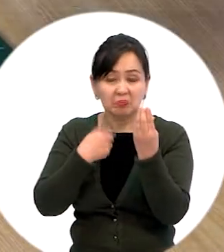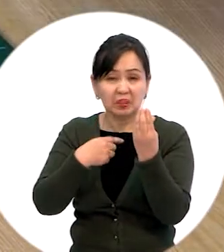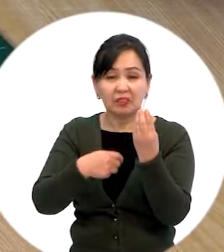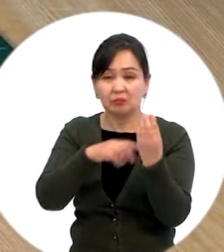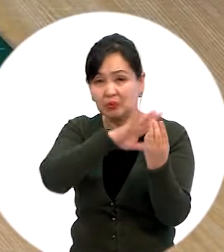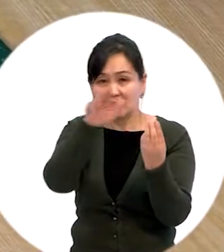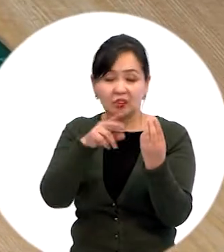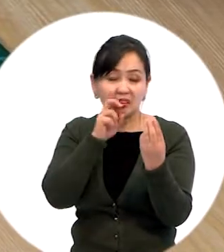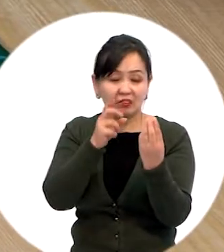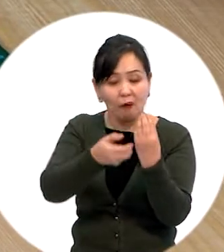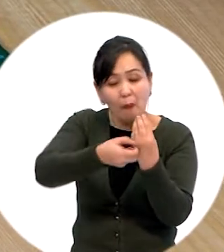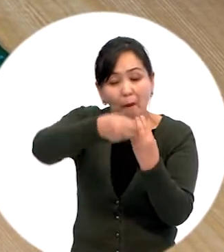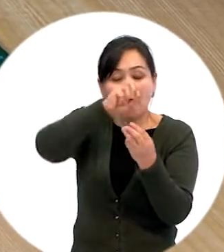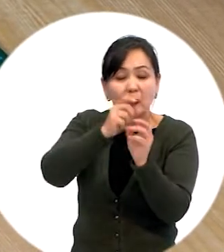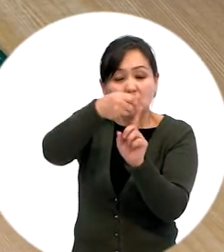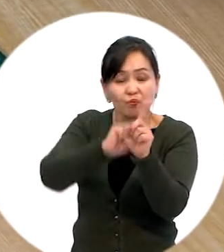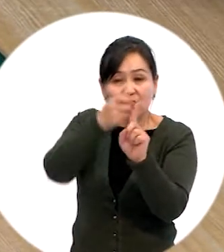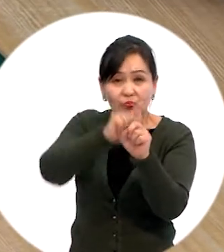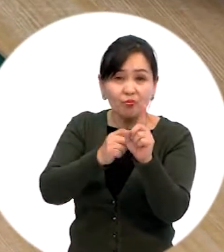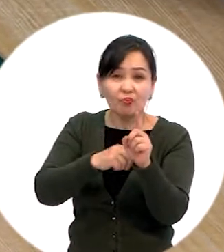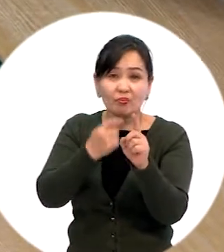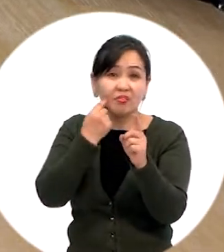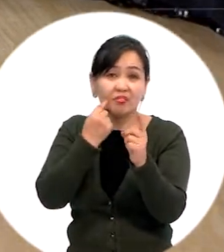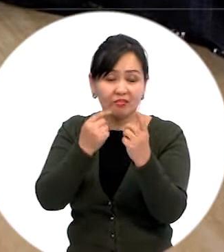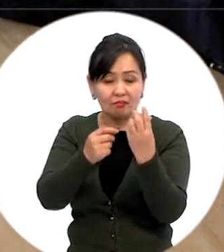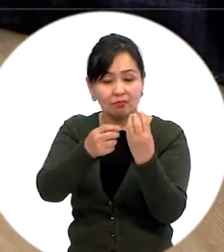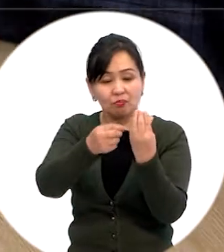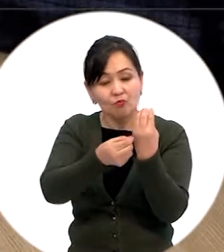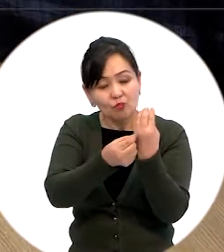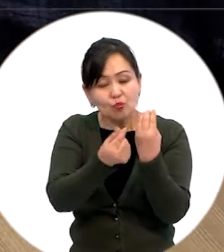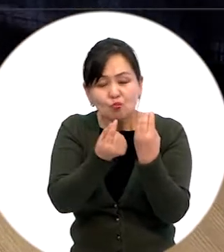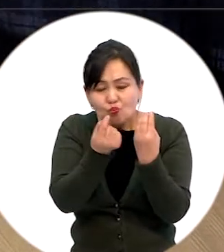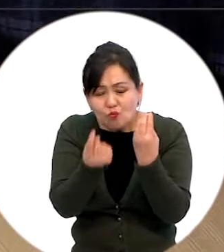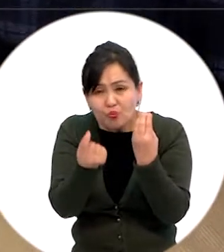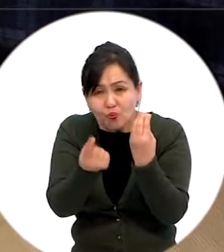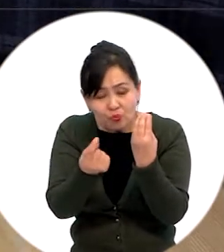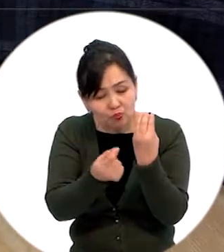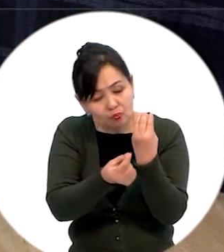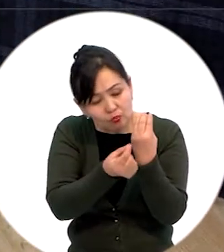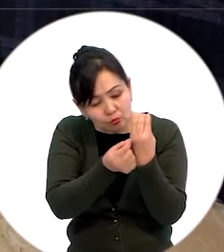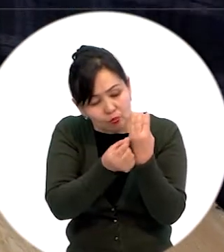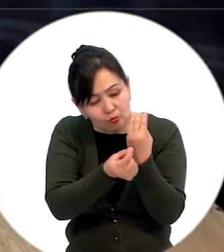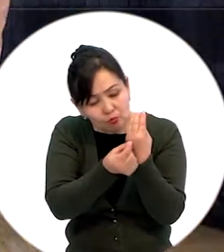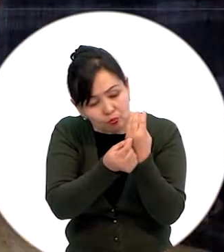Тэр үзүүрийнх нь бор хэсгийг бас ингээд маш бага хэмжээний бор өнгөваад ингээд энэ дээр хийчээ.